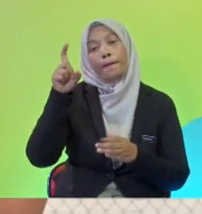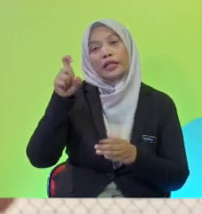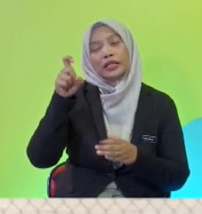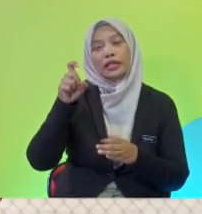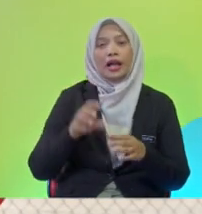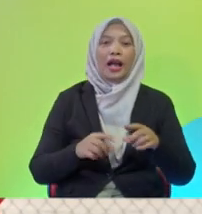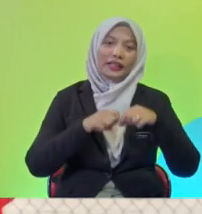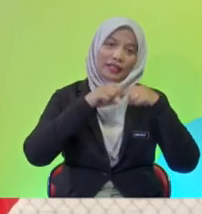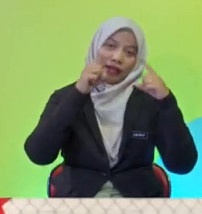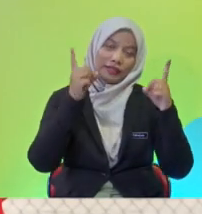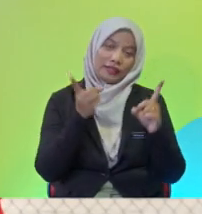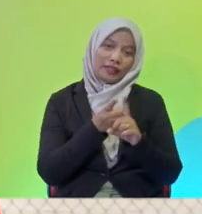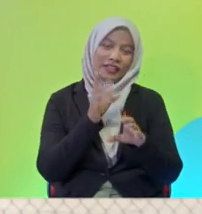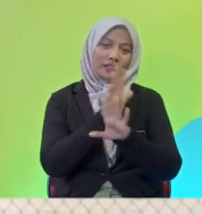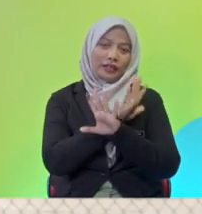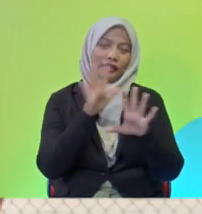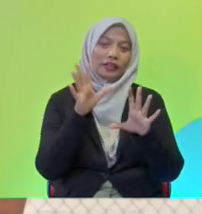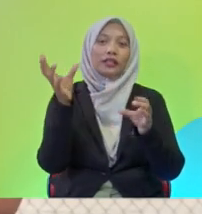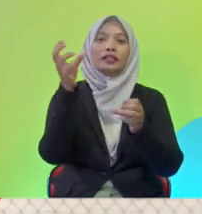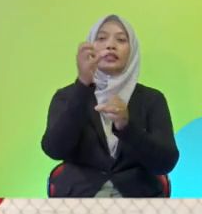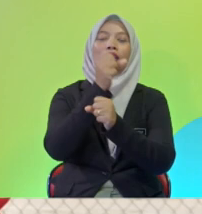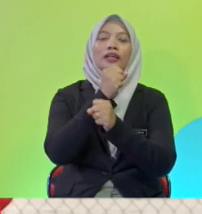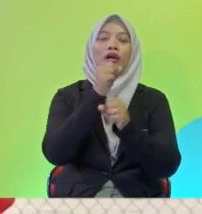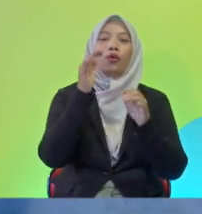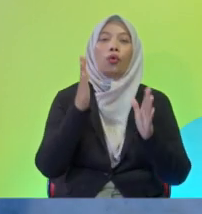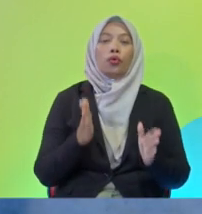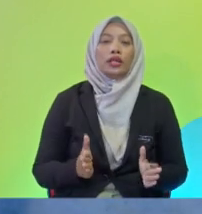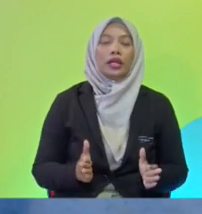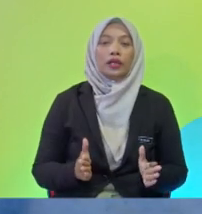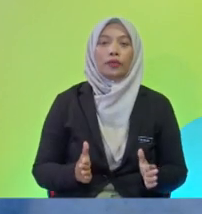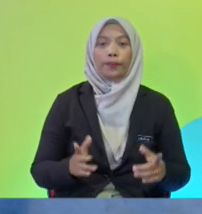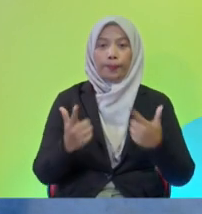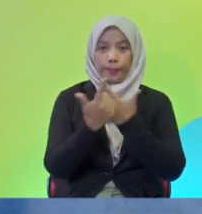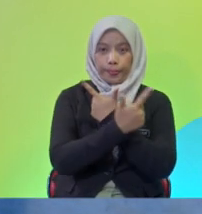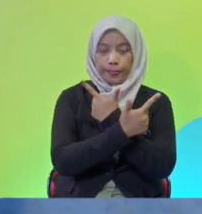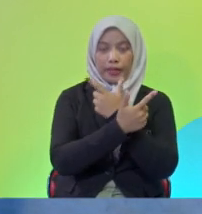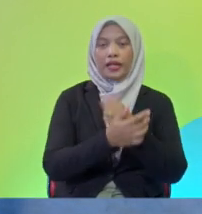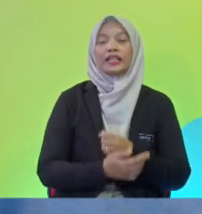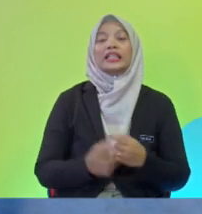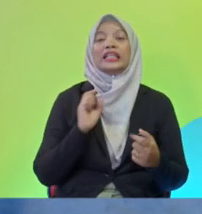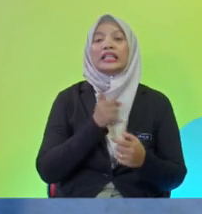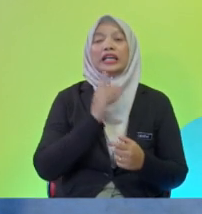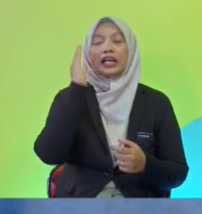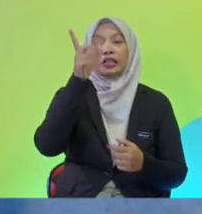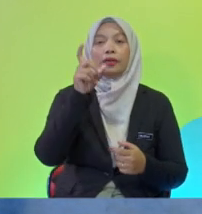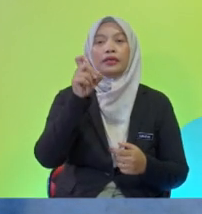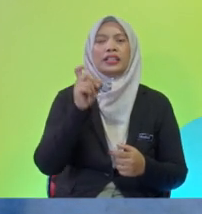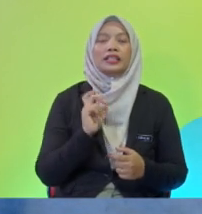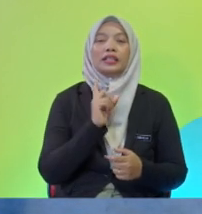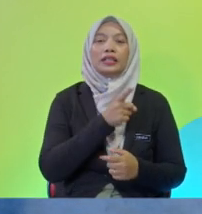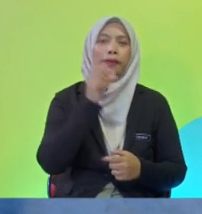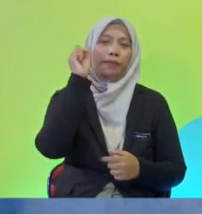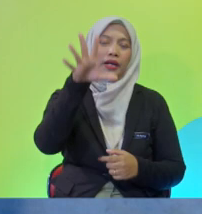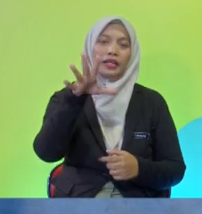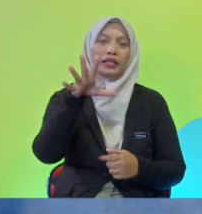berhati-hati bermain dodgeball, jangan sampai bola kita baling ditangkap oleh pihak lawan. Aha. Kita pula akan mati. Kita akan mati. Okay. Jadi sebab kita baling